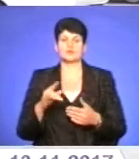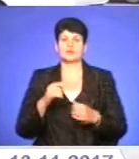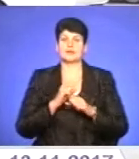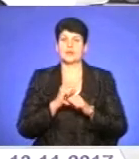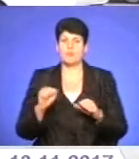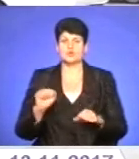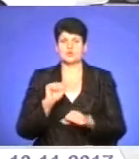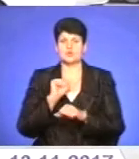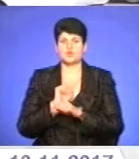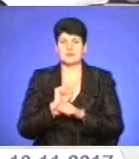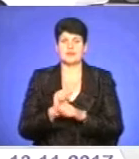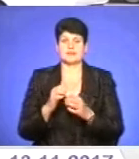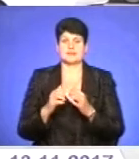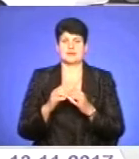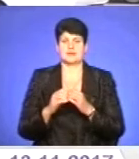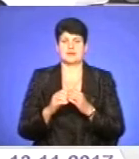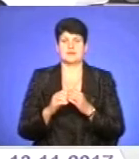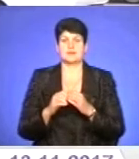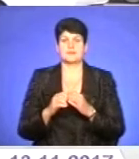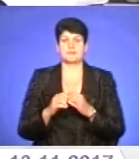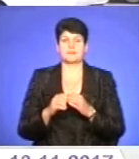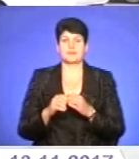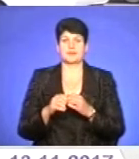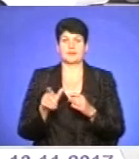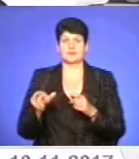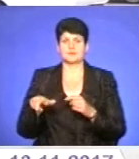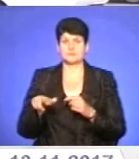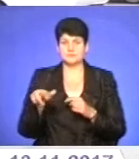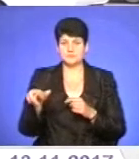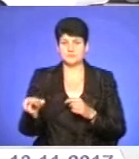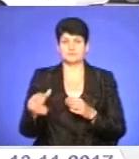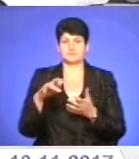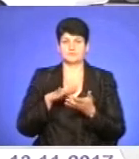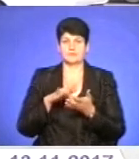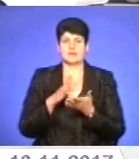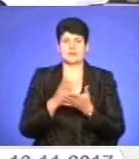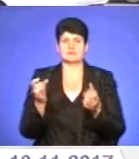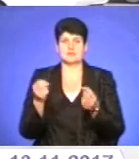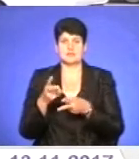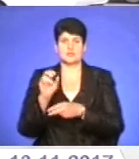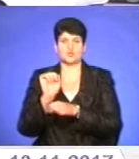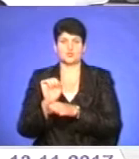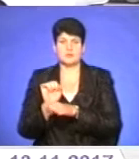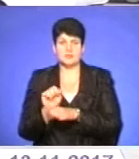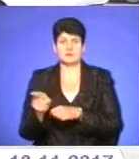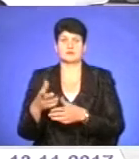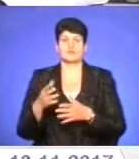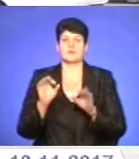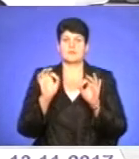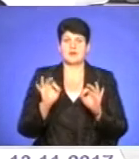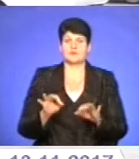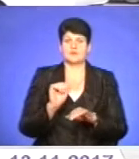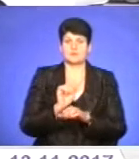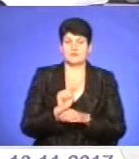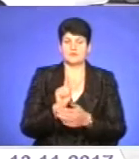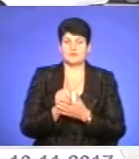можна зупинятися серед проїжджої частини, що для цього призначені спеціальні зупинки, для того, щоб ви правильно зупинялися,